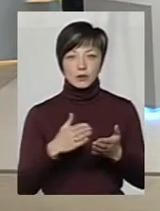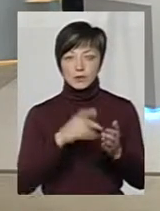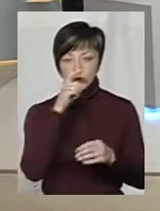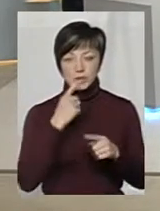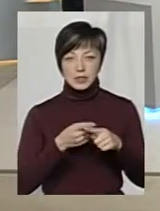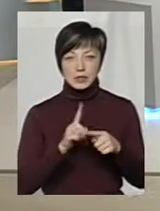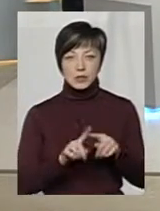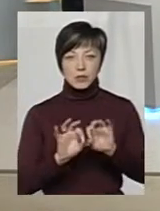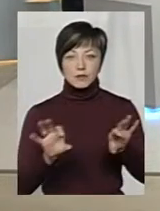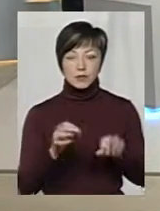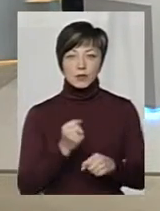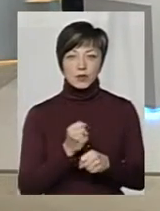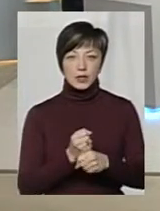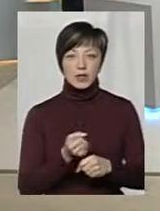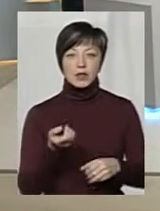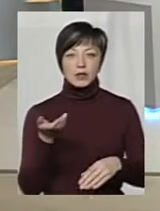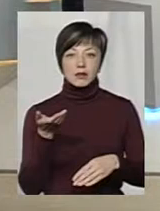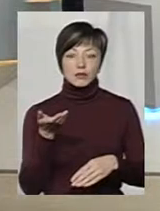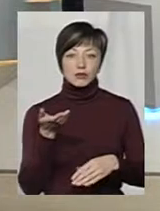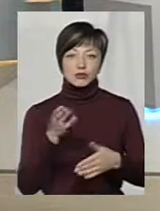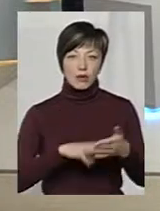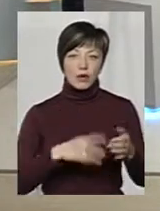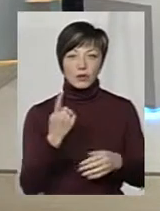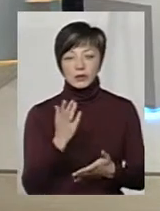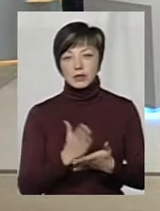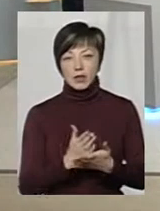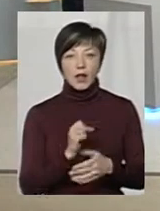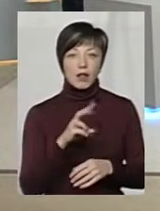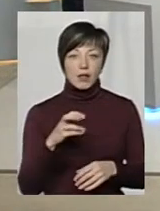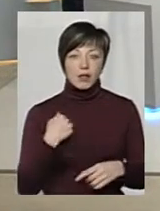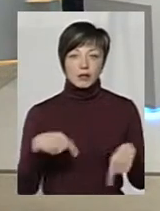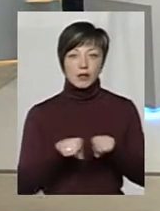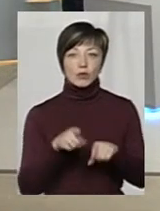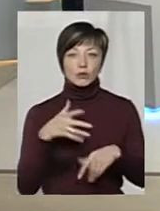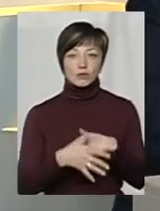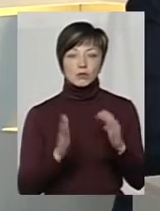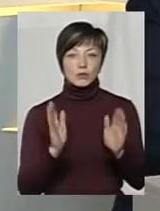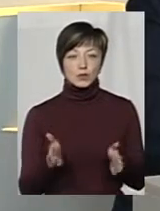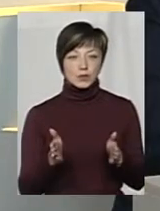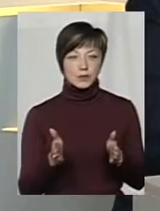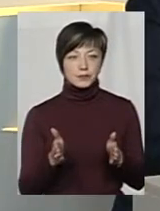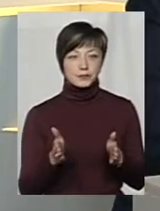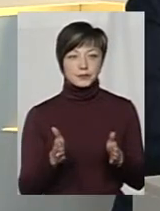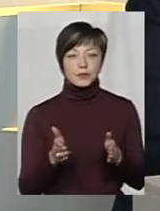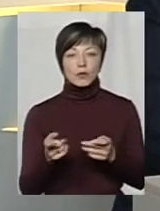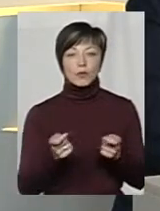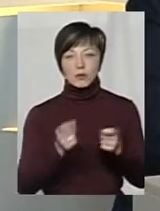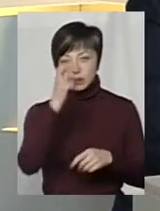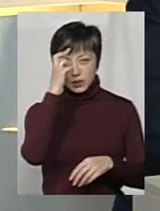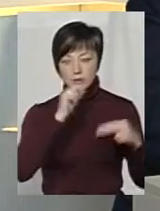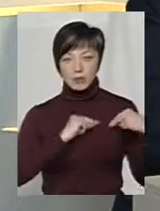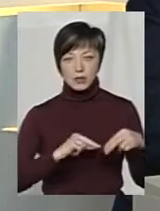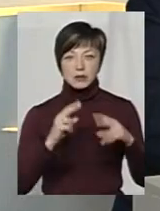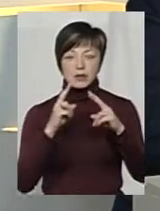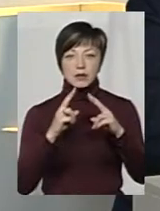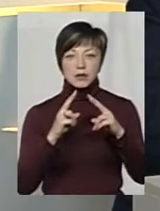цієї просвітницької роботи, то десь там і накладений один цей штраф. Я так розумію, що буде управління Держпраці, буде